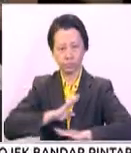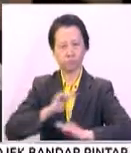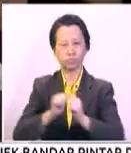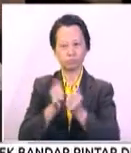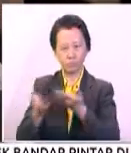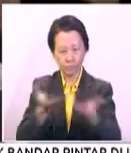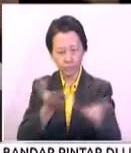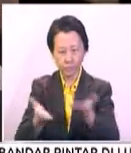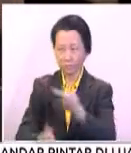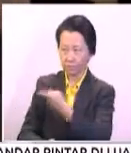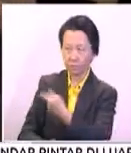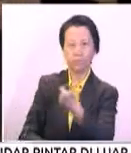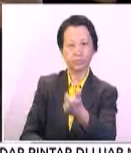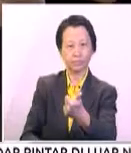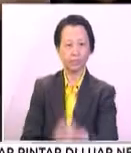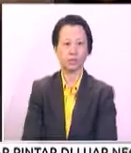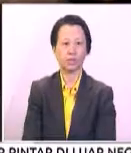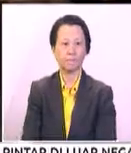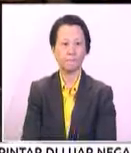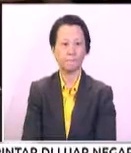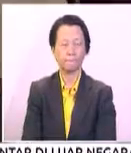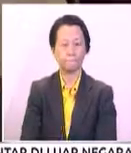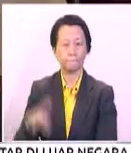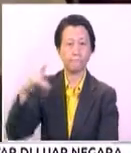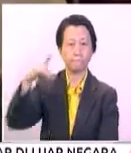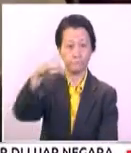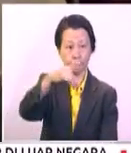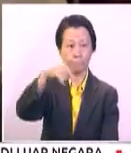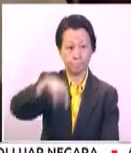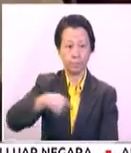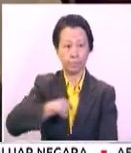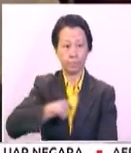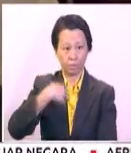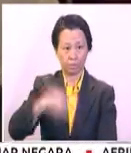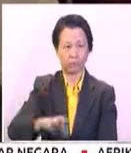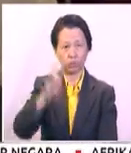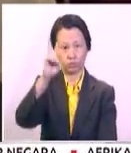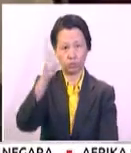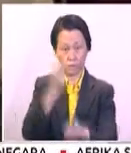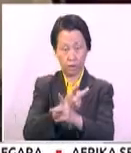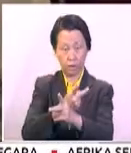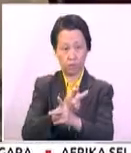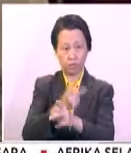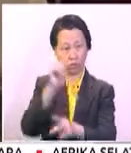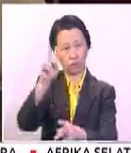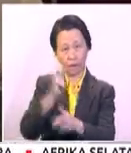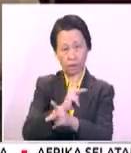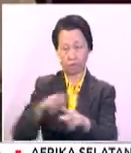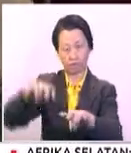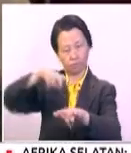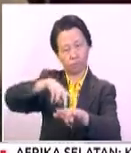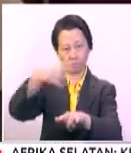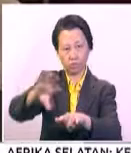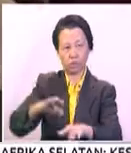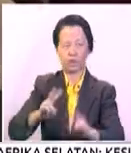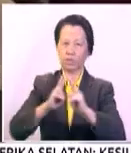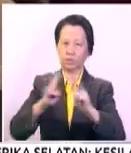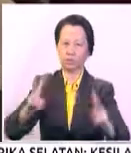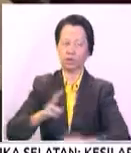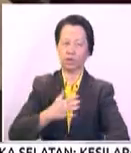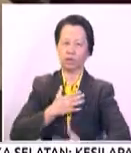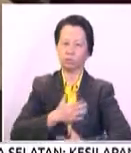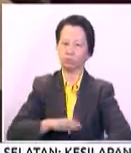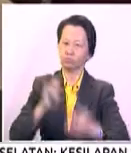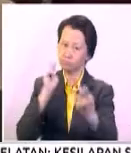perkhidmatan yang diberikan. Dalam penerbangan ini saya dah dua kali penerbangan yang lain, sangat menasabah